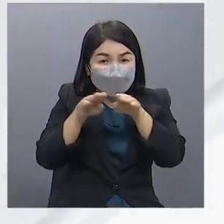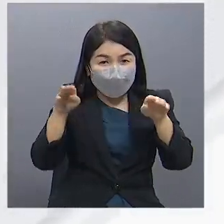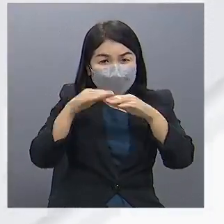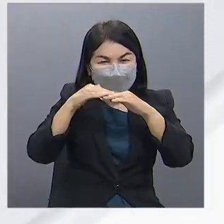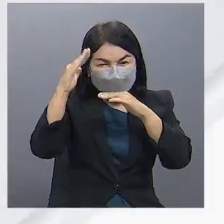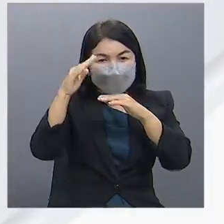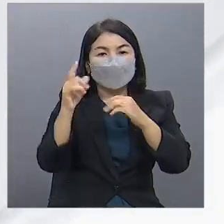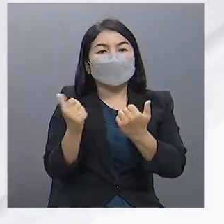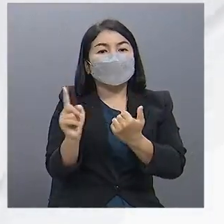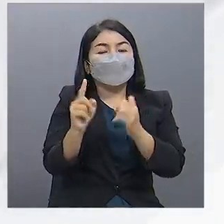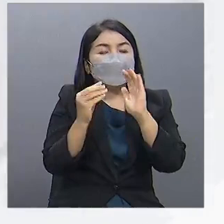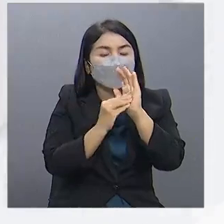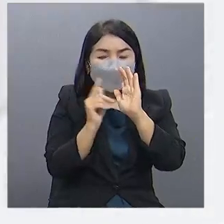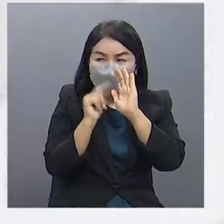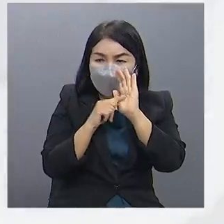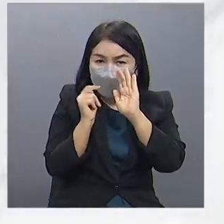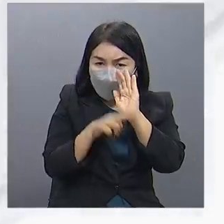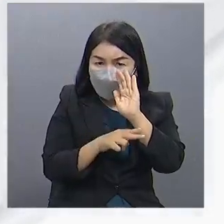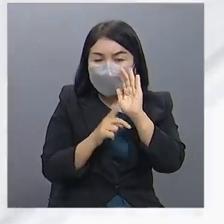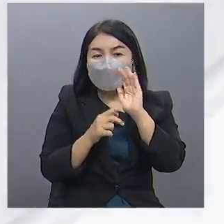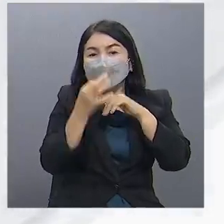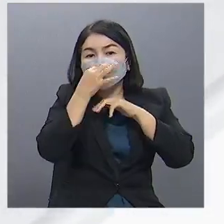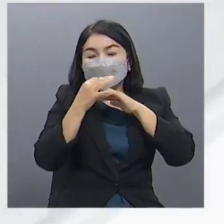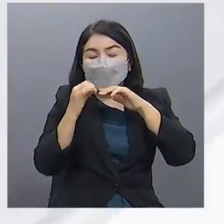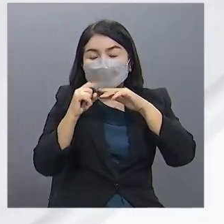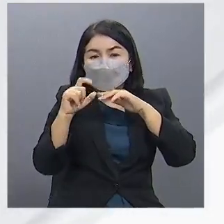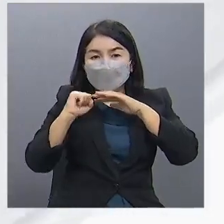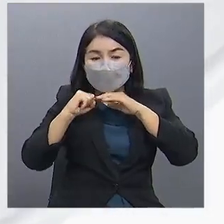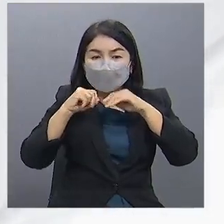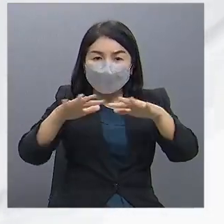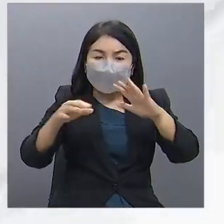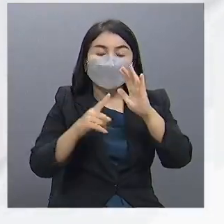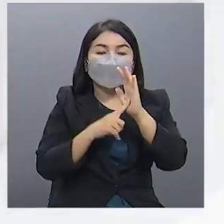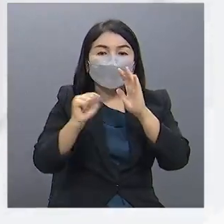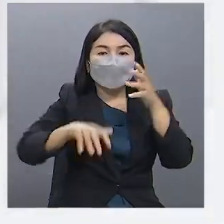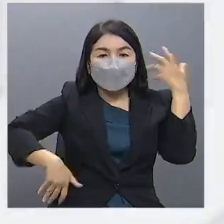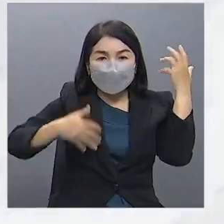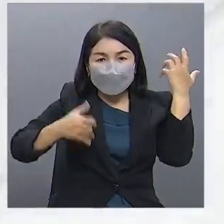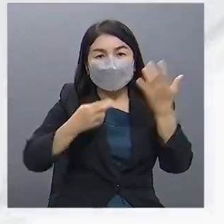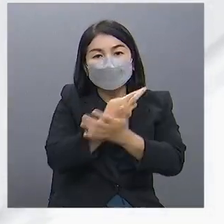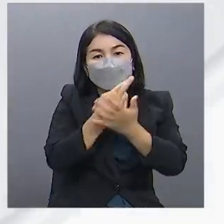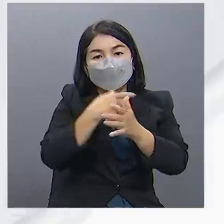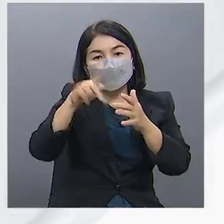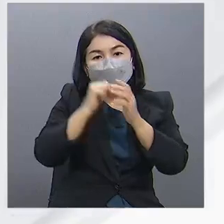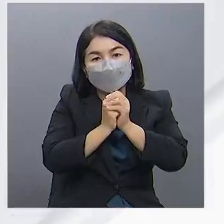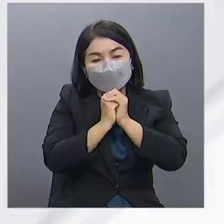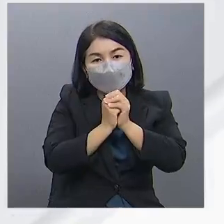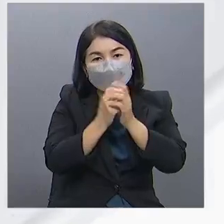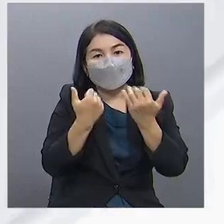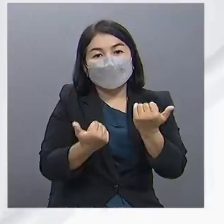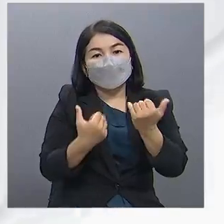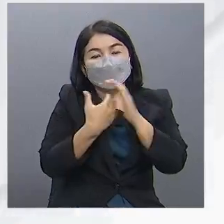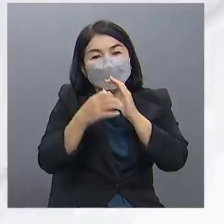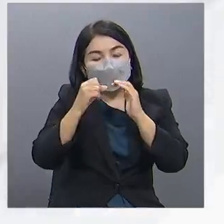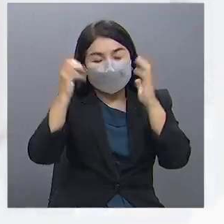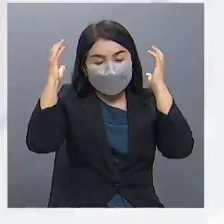ปทุมธานีสมุทรสาครสมุทรปราการลพบุรีสระบุรีราชบุรีปราจีนบุรีฉะเชิงเทรา ระยองหนองค